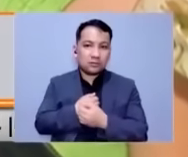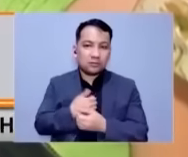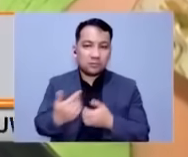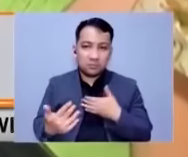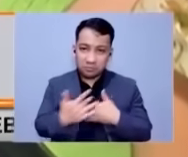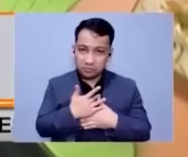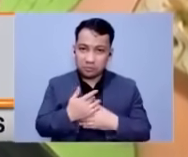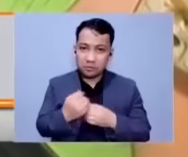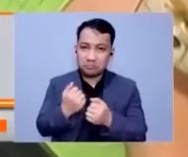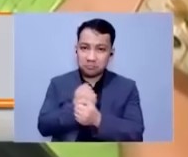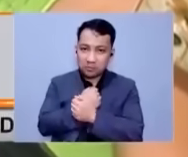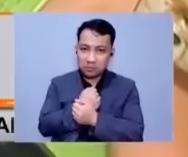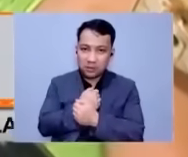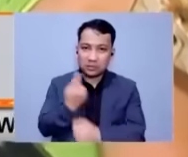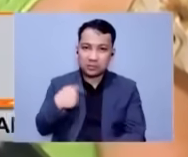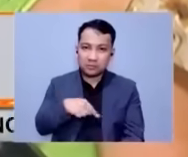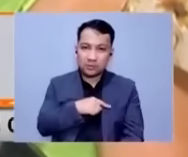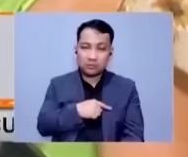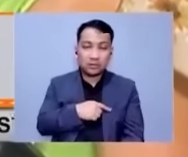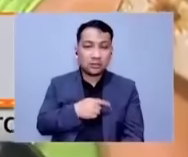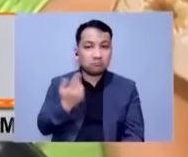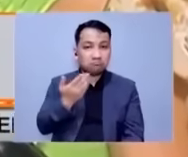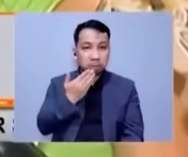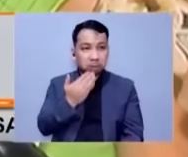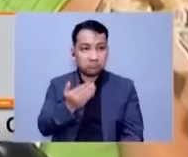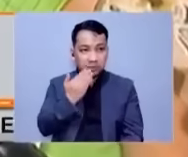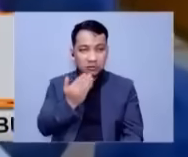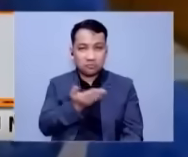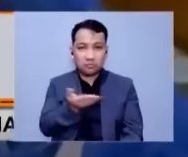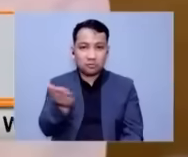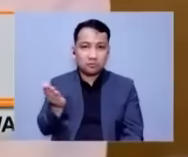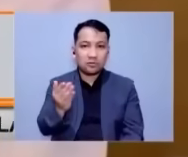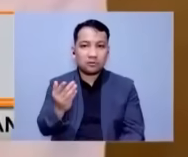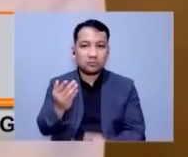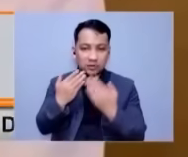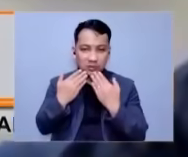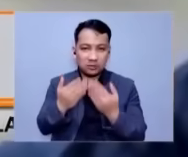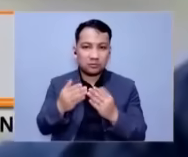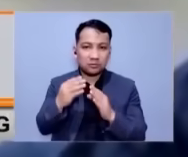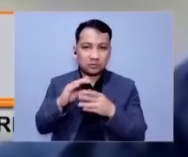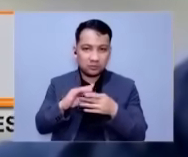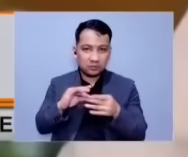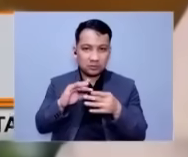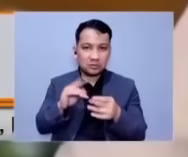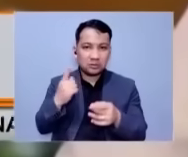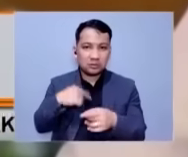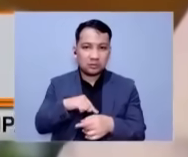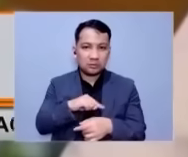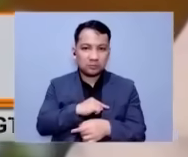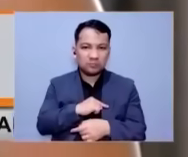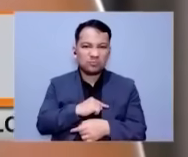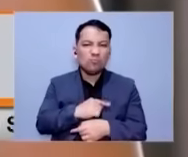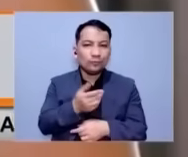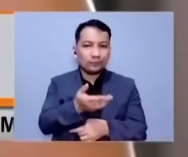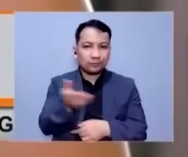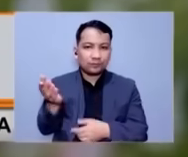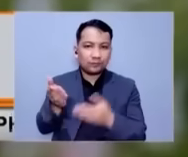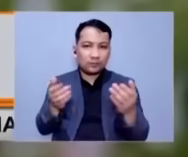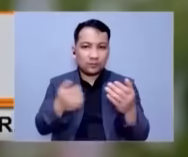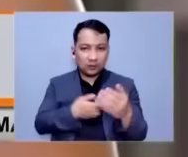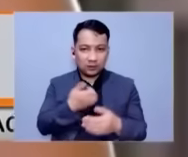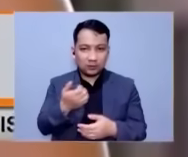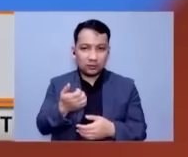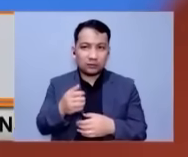pagmamahal nila. And thank you for loving our characters. Thank you for yes. loving the story. I feel like we were all very emotional that